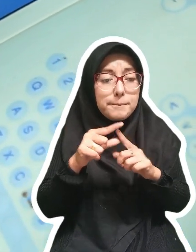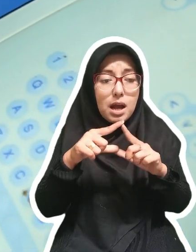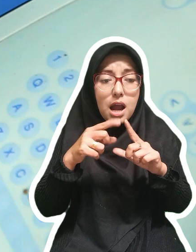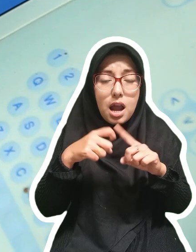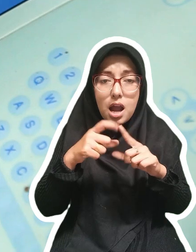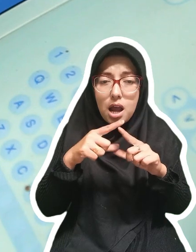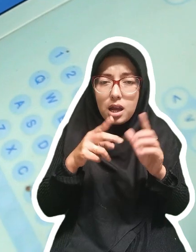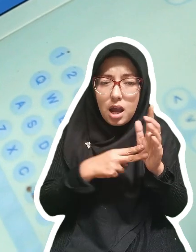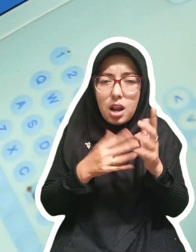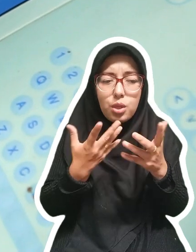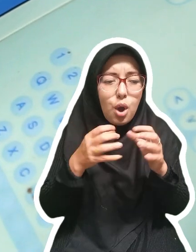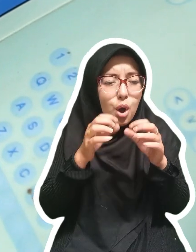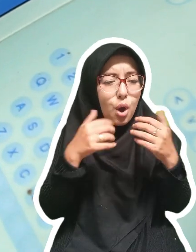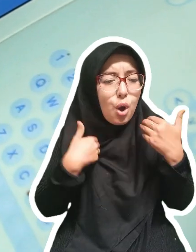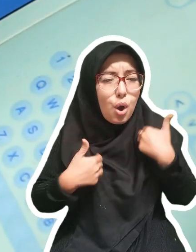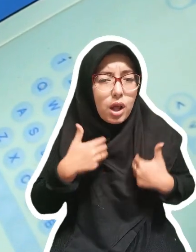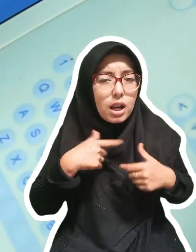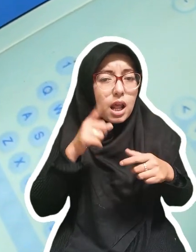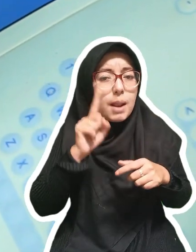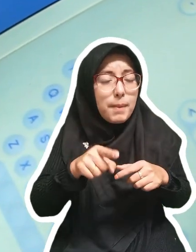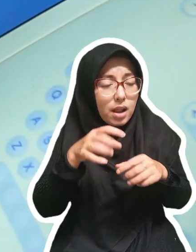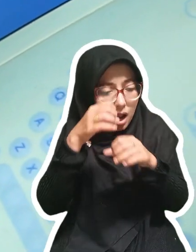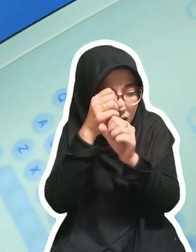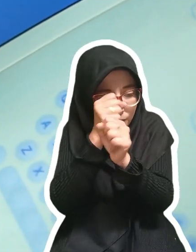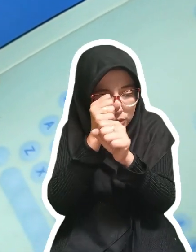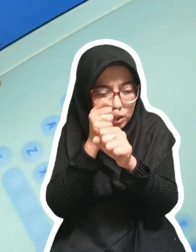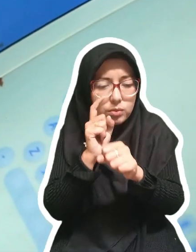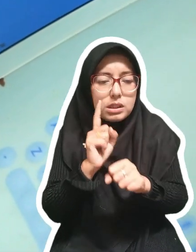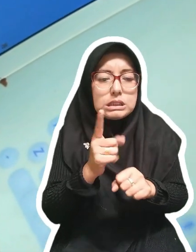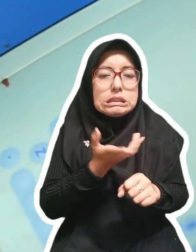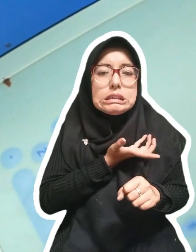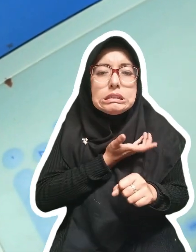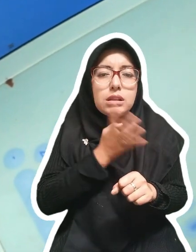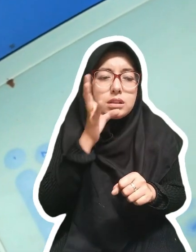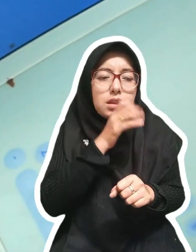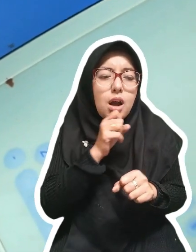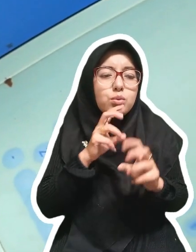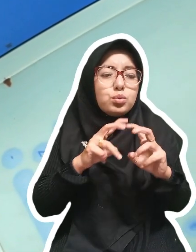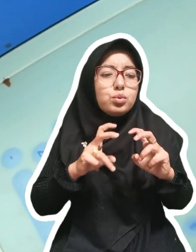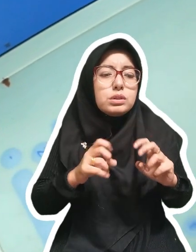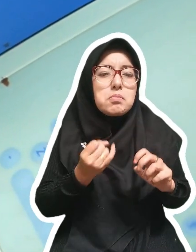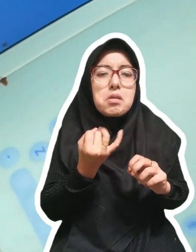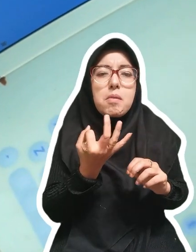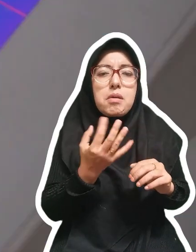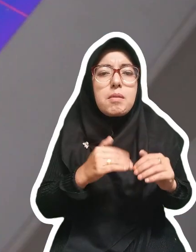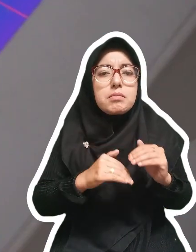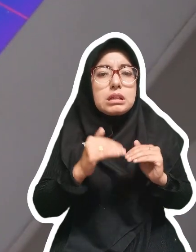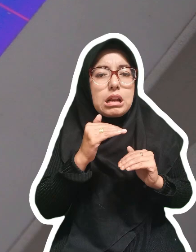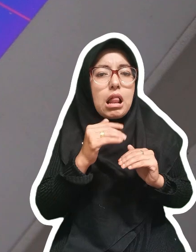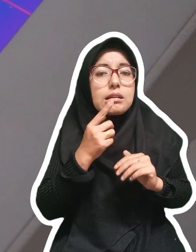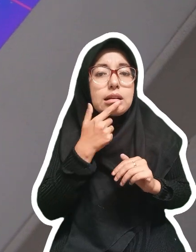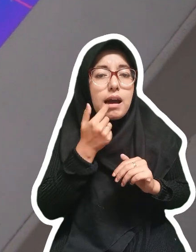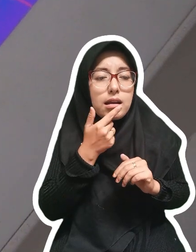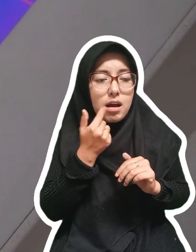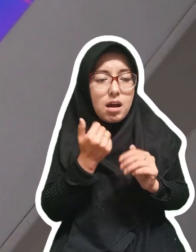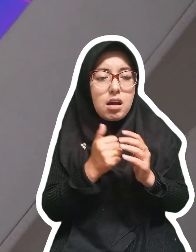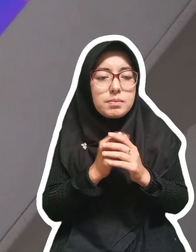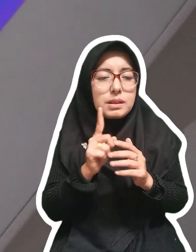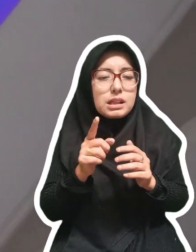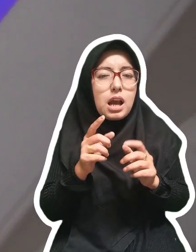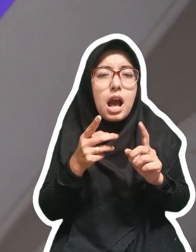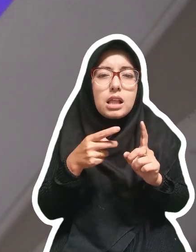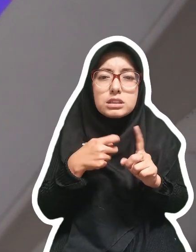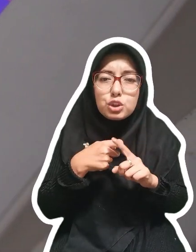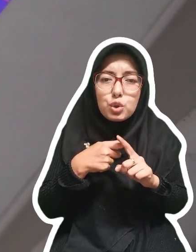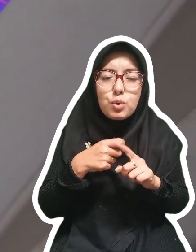pakan, serta dalam organ. Pada laboratorium toksikologi juga dilakukan pengujian kadar mineral darah seperti